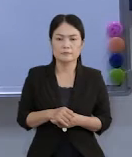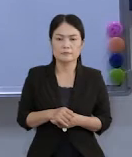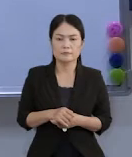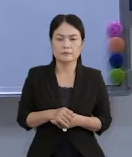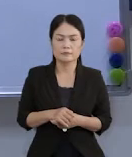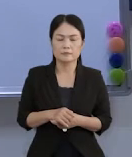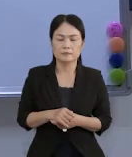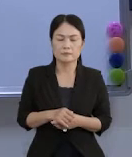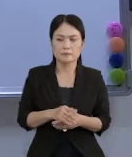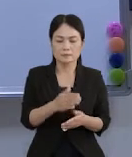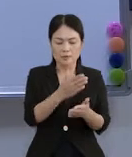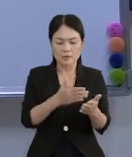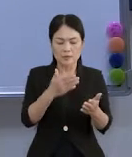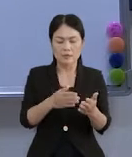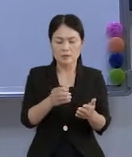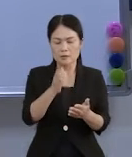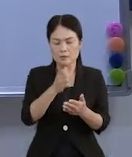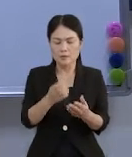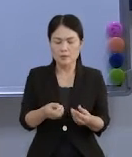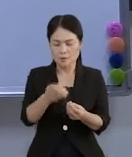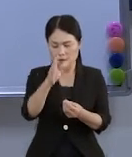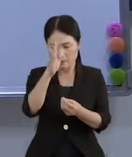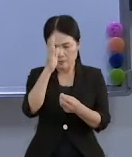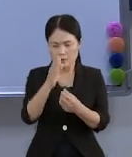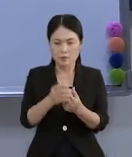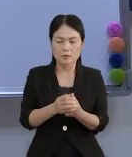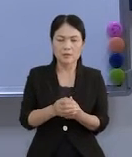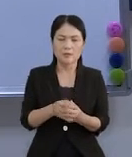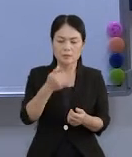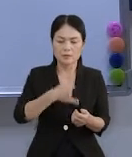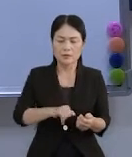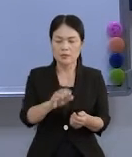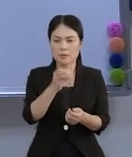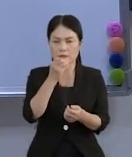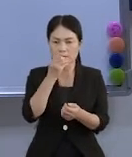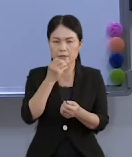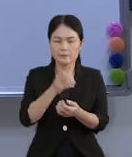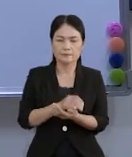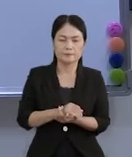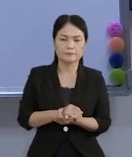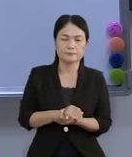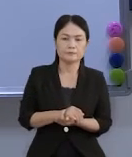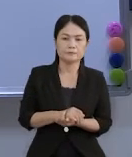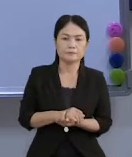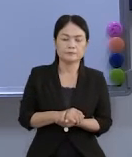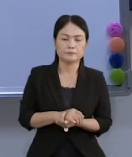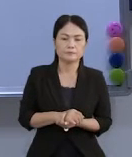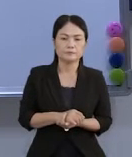Chậm lại núm chun tự phúc nâng. Hoi cồn nhằm.